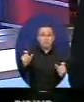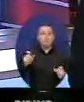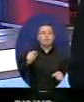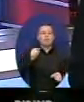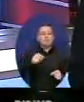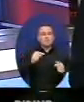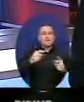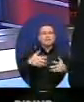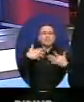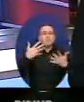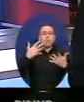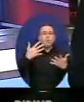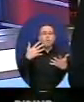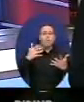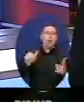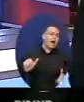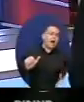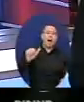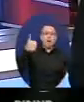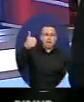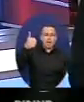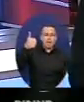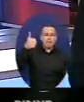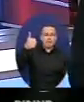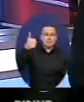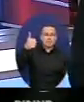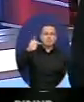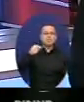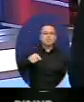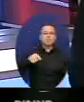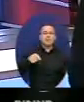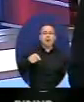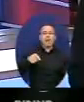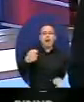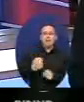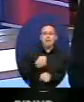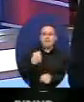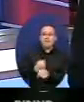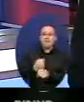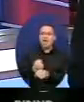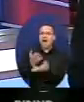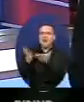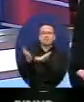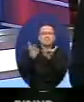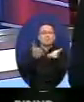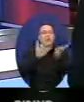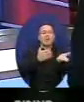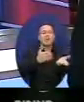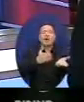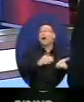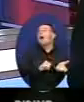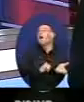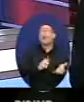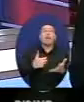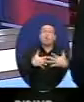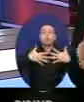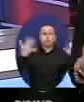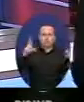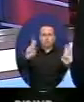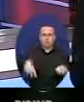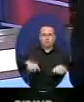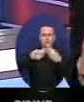הסיפור המרכזי זה עשייה, מפעלי הצדקה של המטורפים הגדולים ביותר שפועלים היום בעולם.